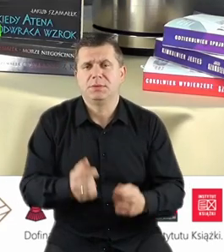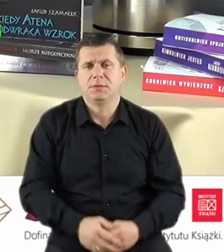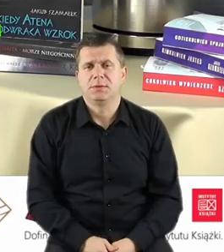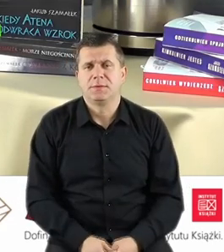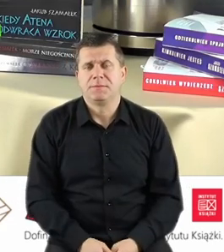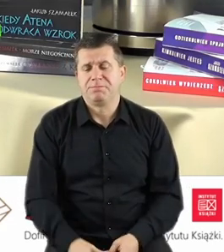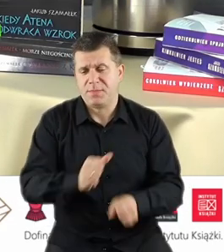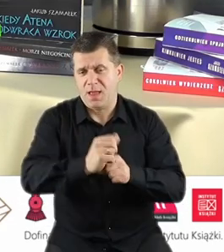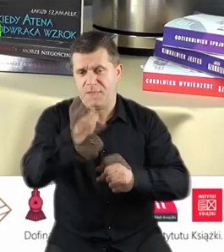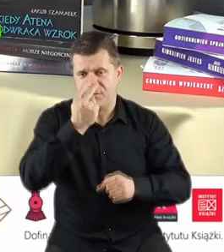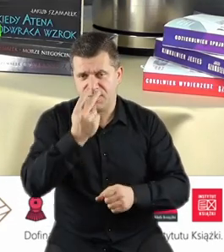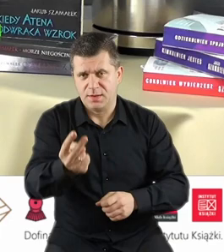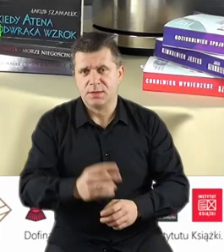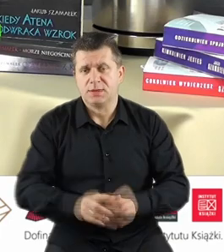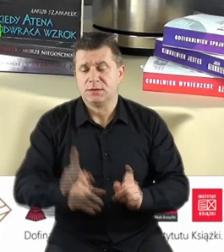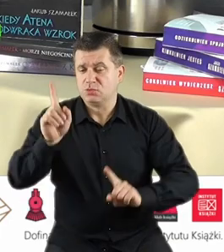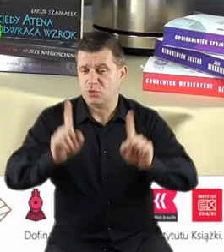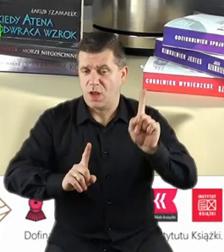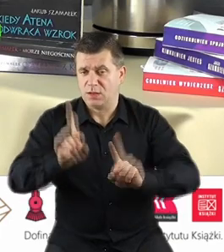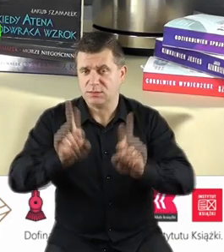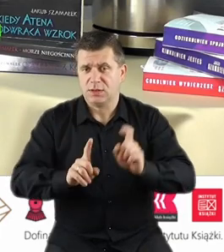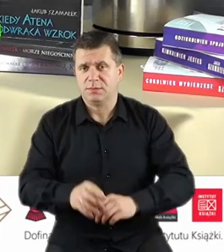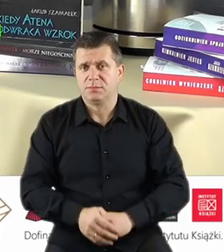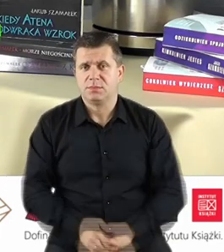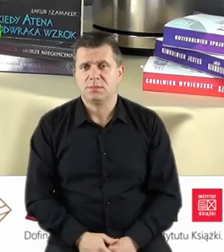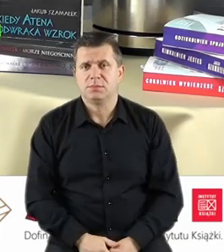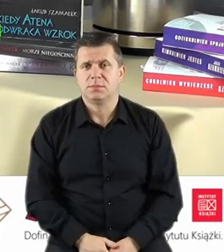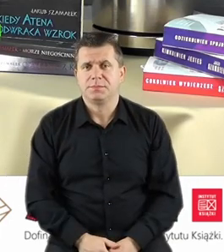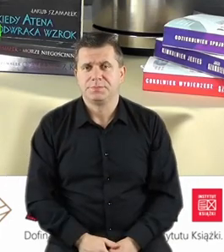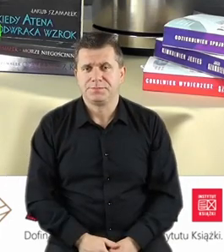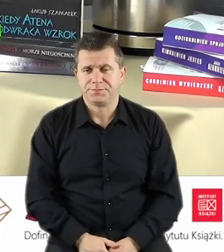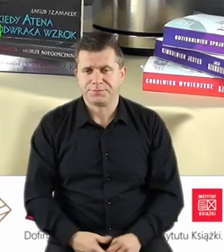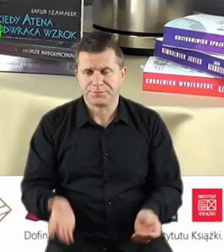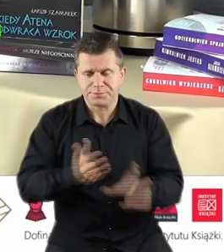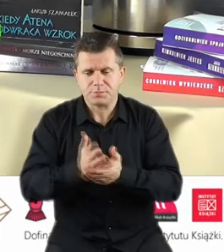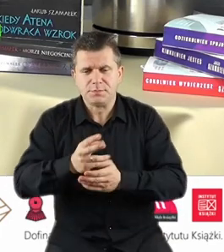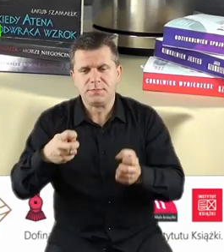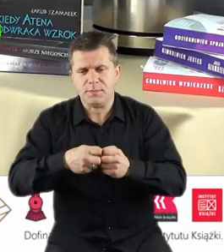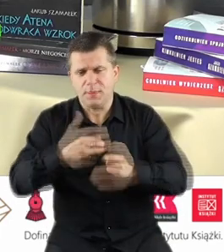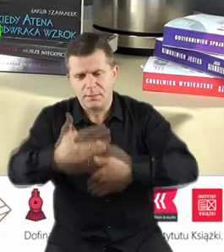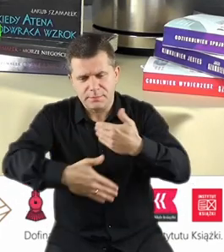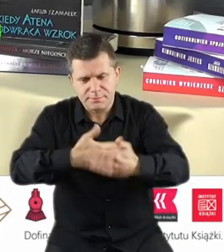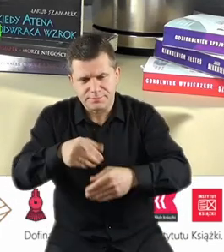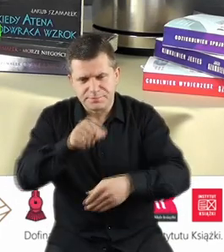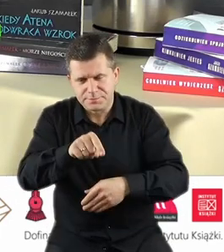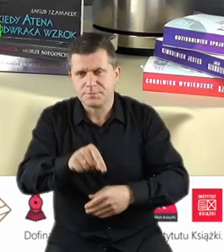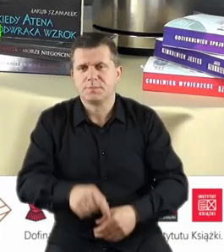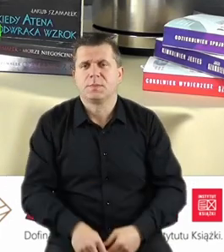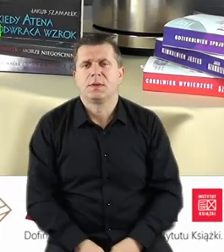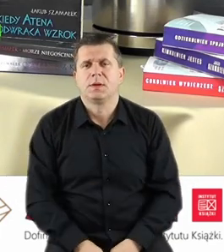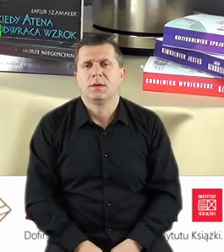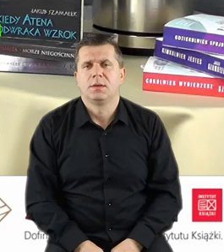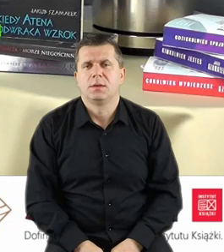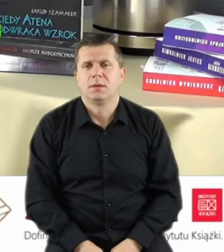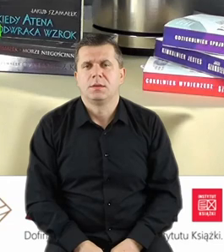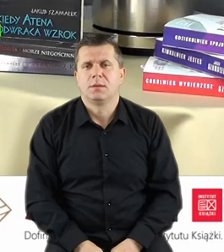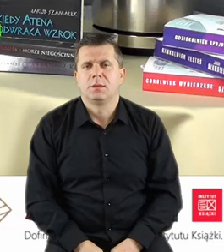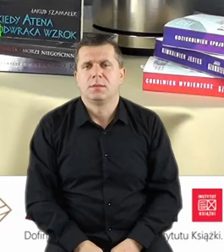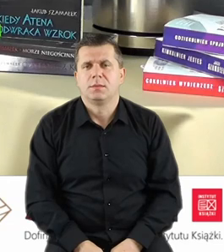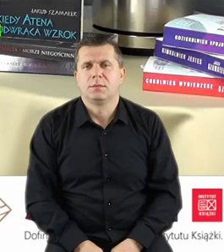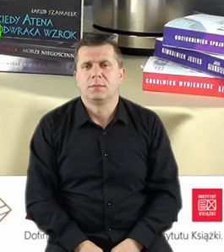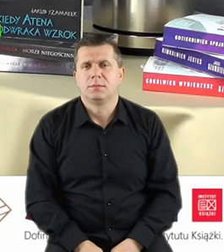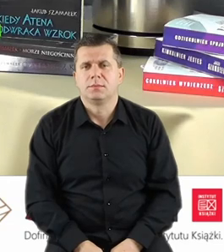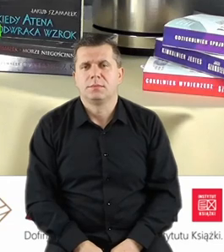widać, że czasami te rzeczy, które się przez nasz internet przytaczają, po prostu to nie są jakieś